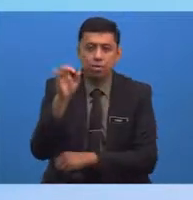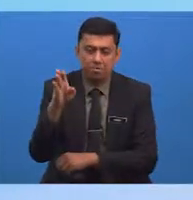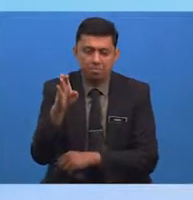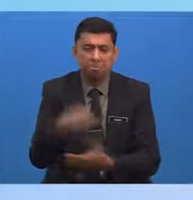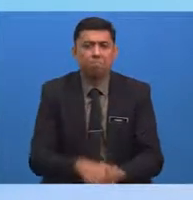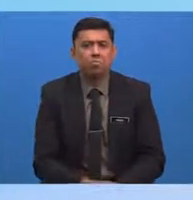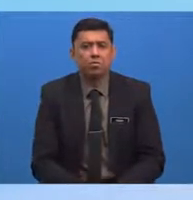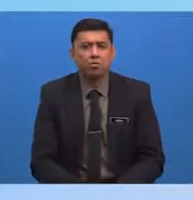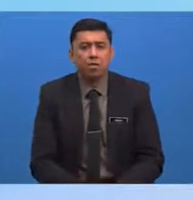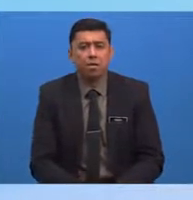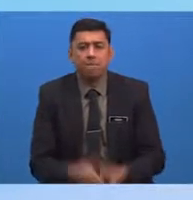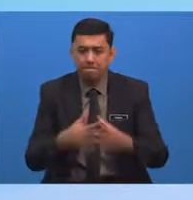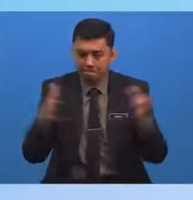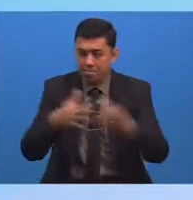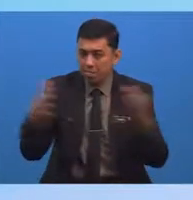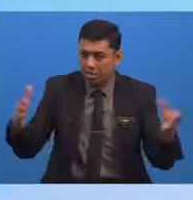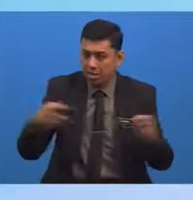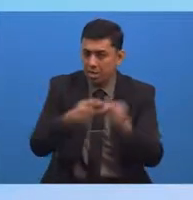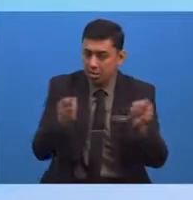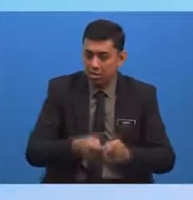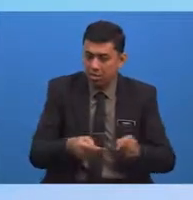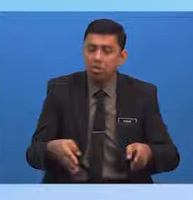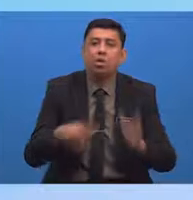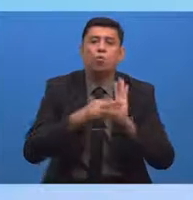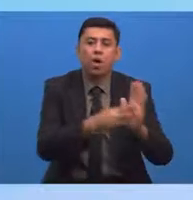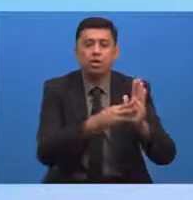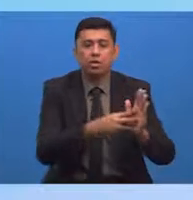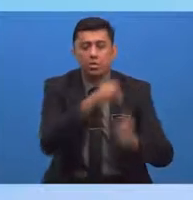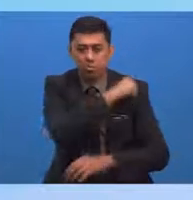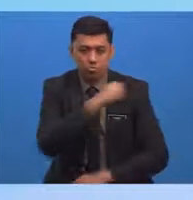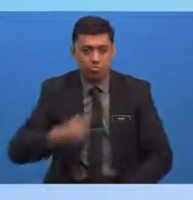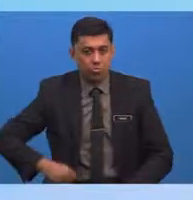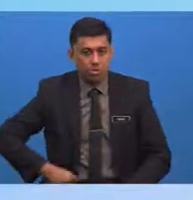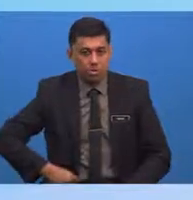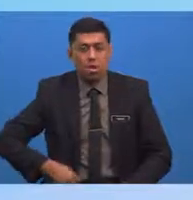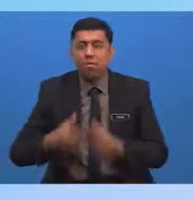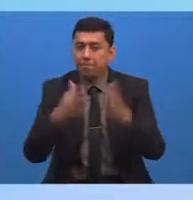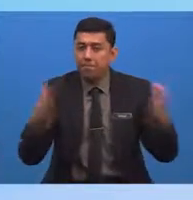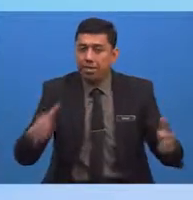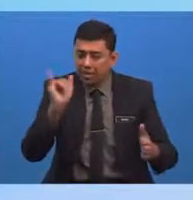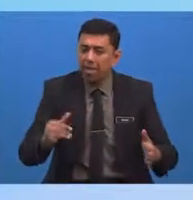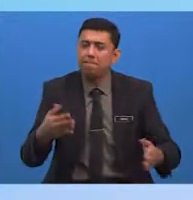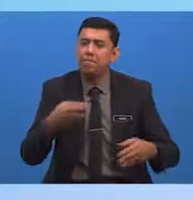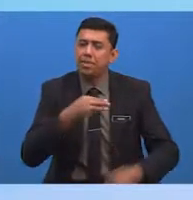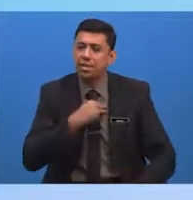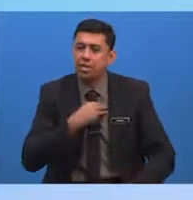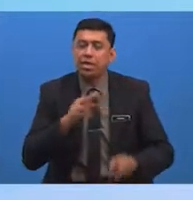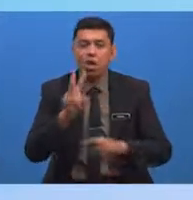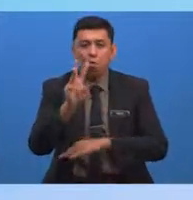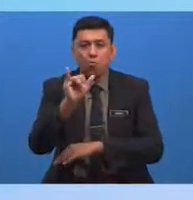Pentadbiran dijalankan oleh pembesar tempatan sebagai wakil sultan atau pembesar yang memiliki wilayah